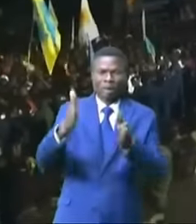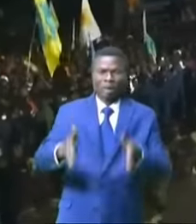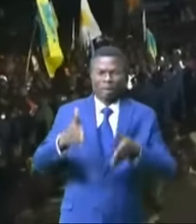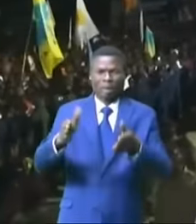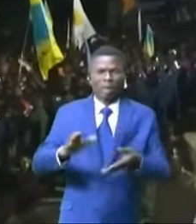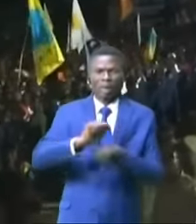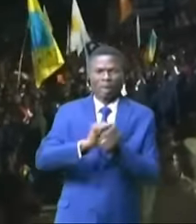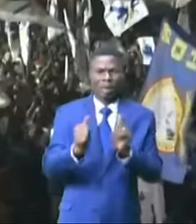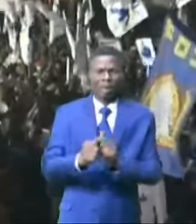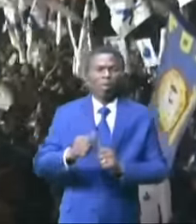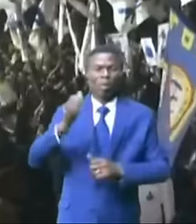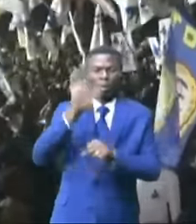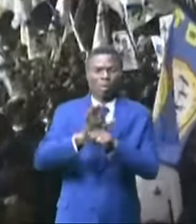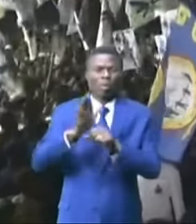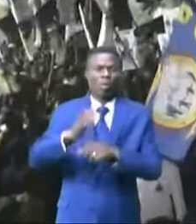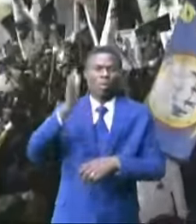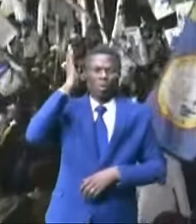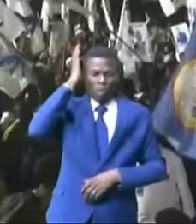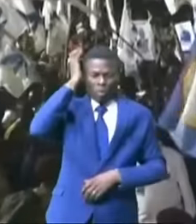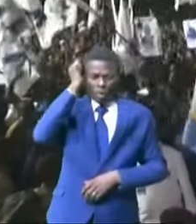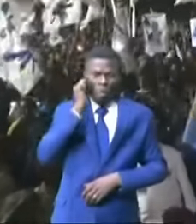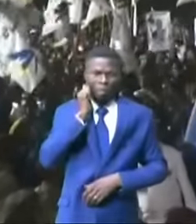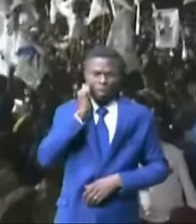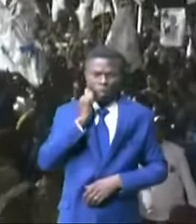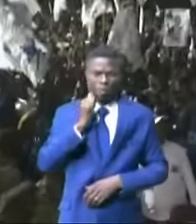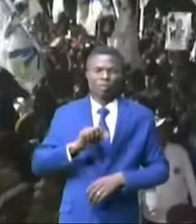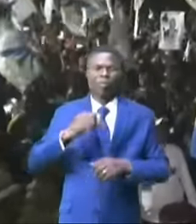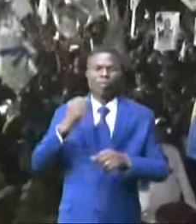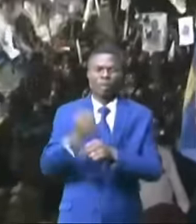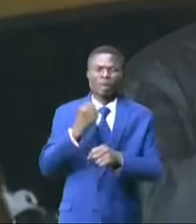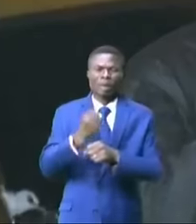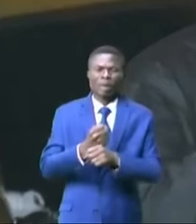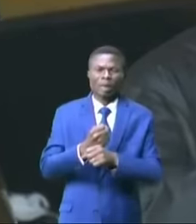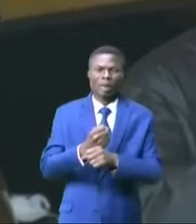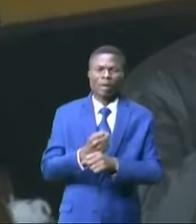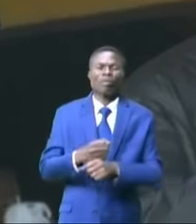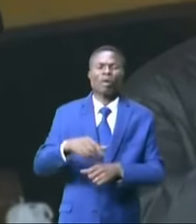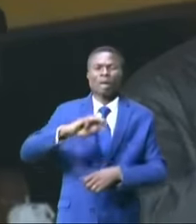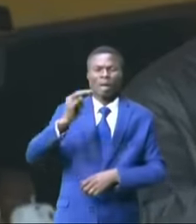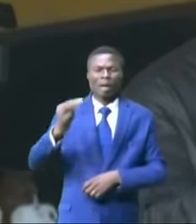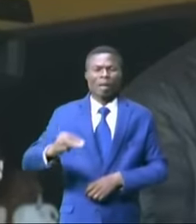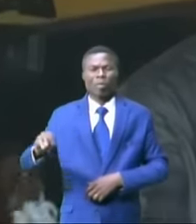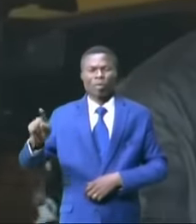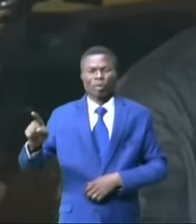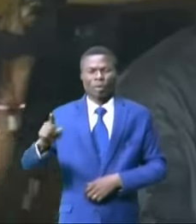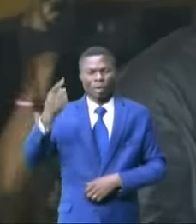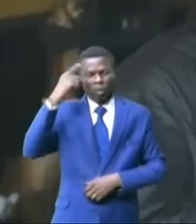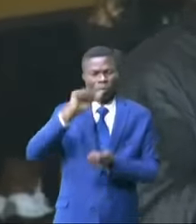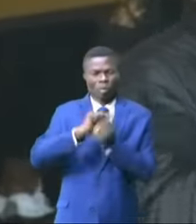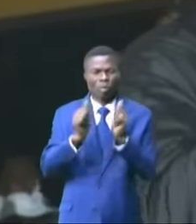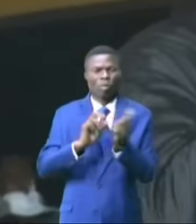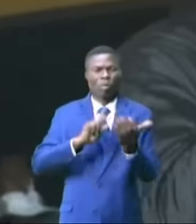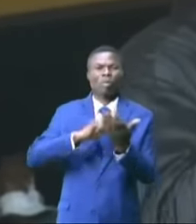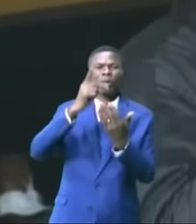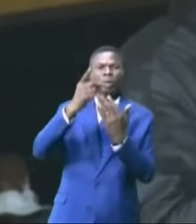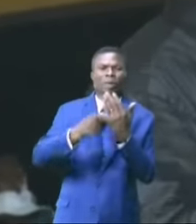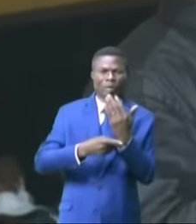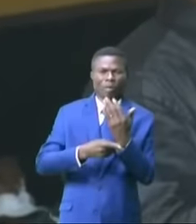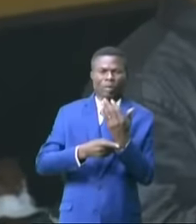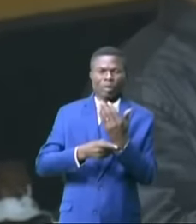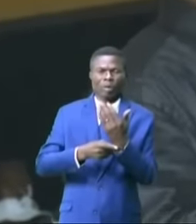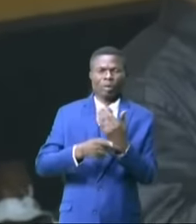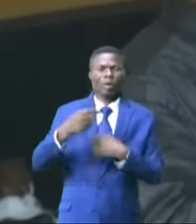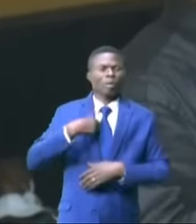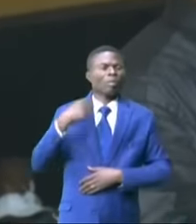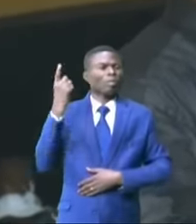reliant plusieurs pays et la mécanisation des fonctionnaires au Maniema. Dans le cadre du développement, na